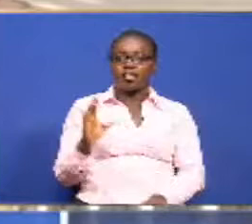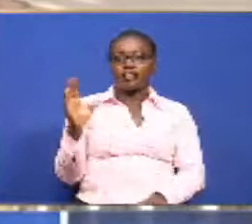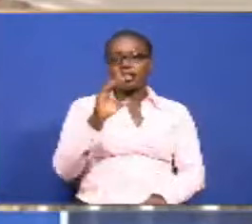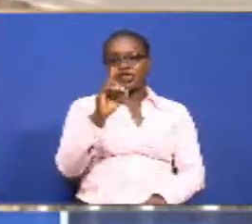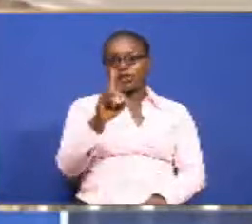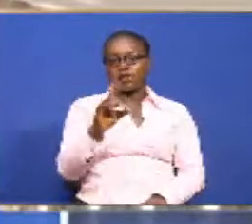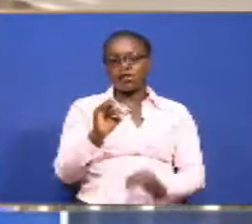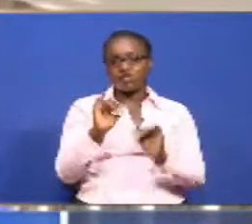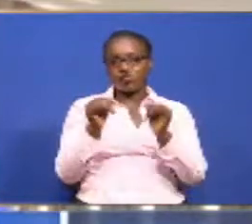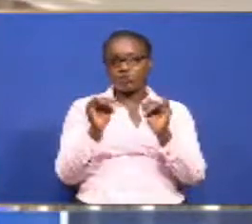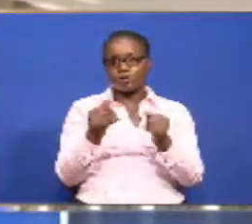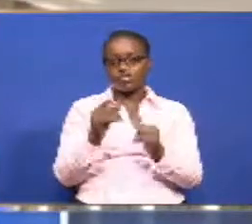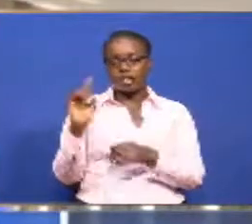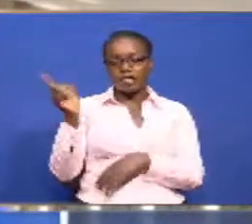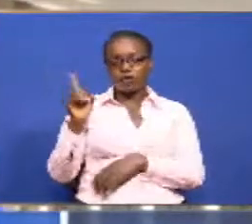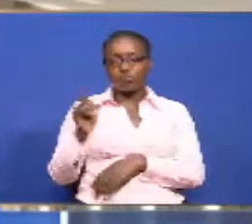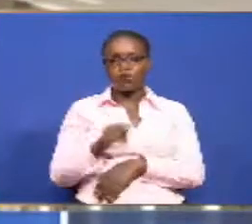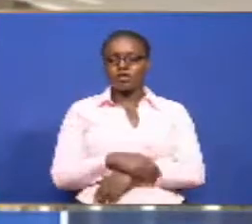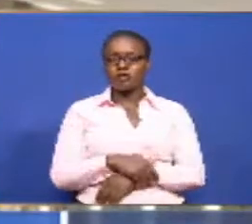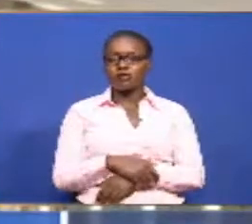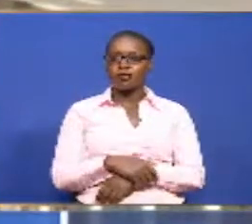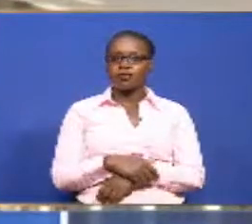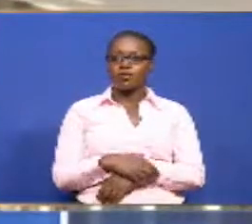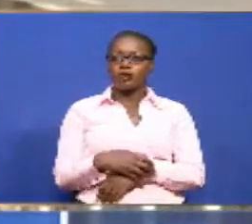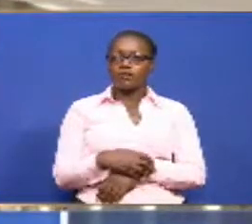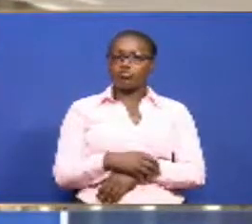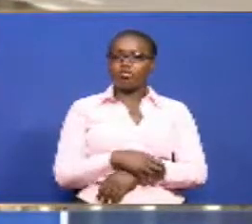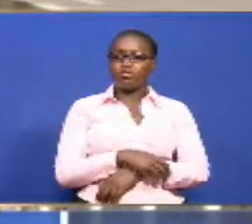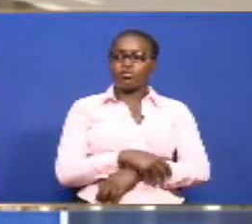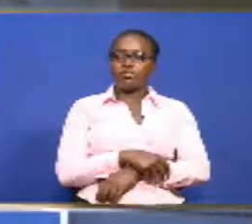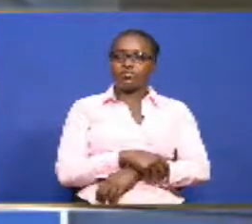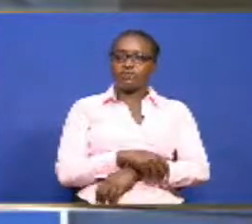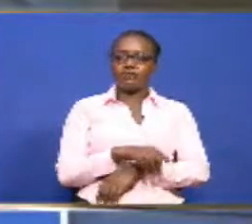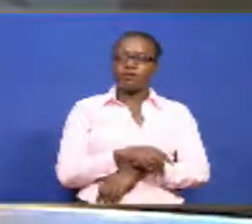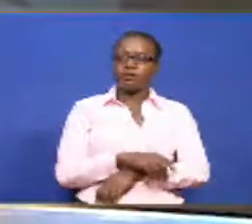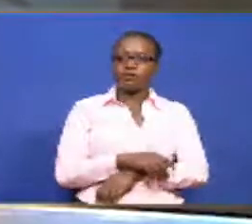Channel 1 katika kaunti ya Nairobi.